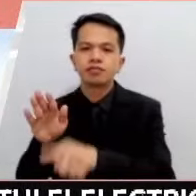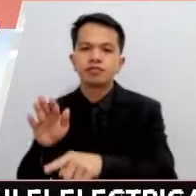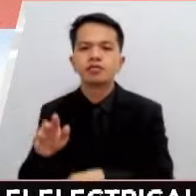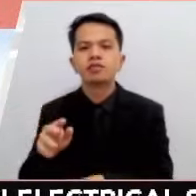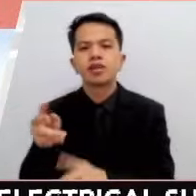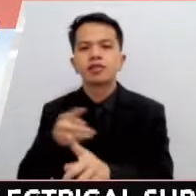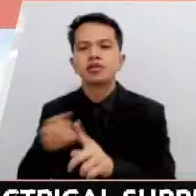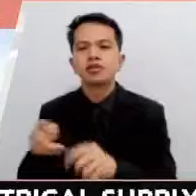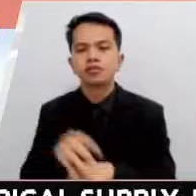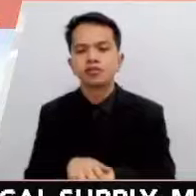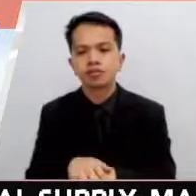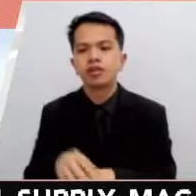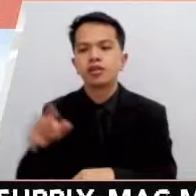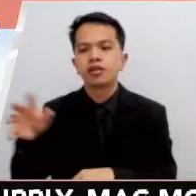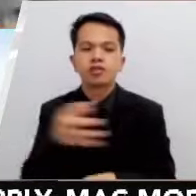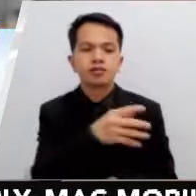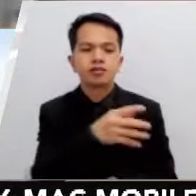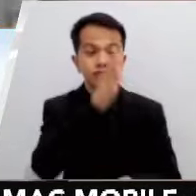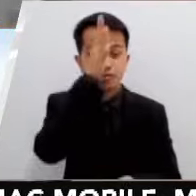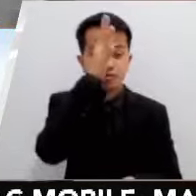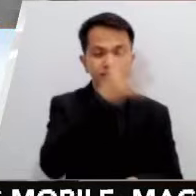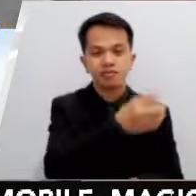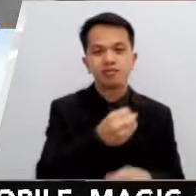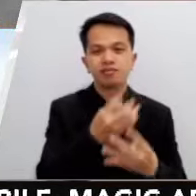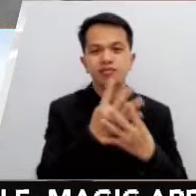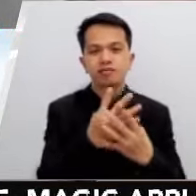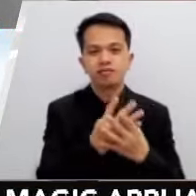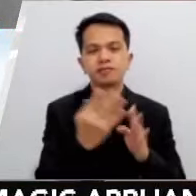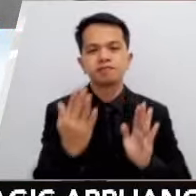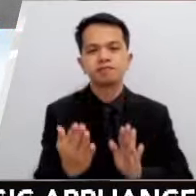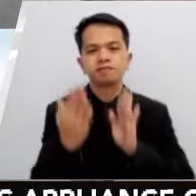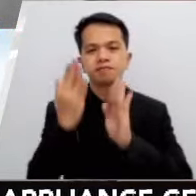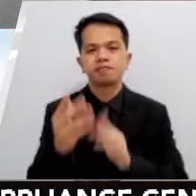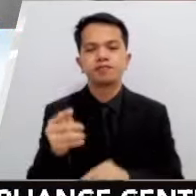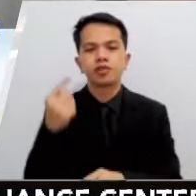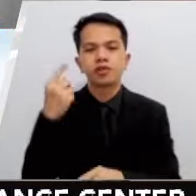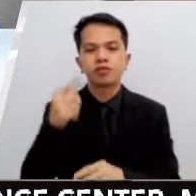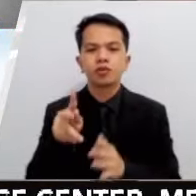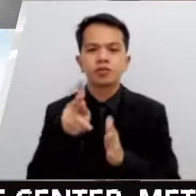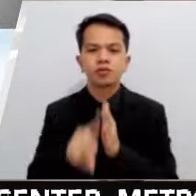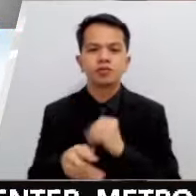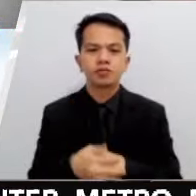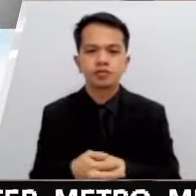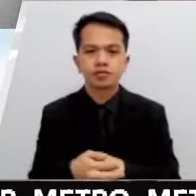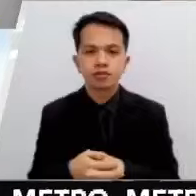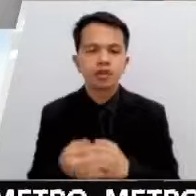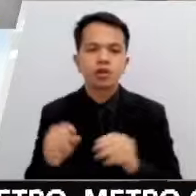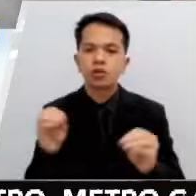Inaresto ang kanyang ama na mahaharap sa reklamong parricide. Wala siyang pahayag.